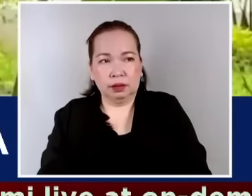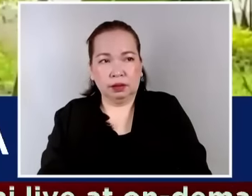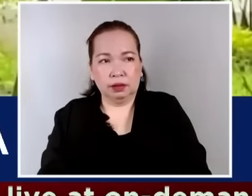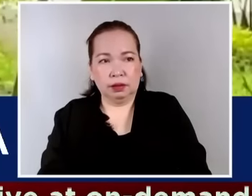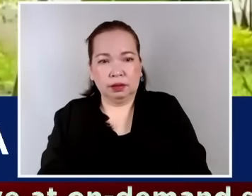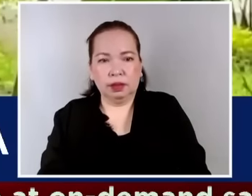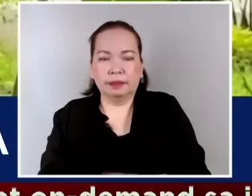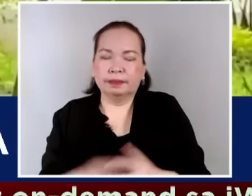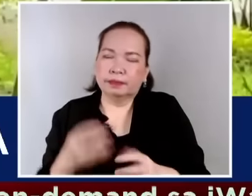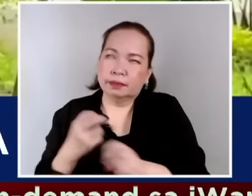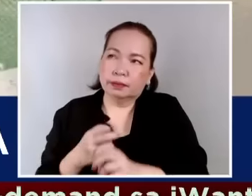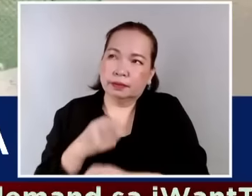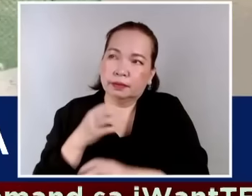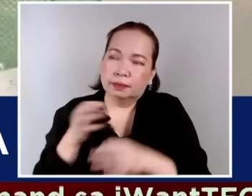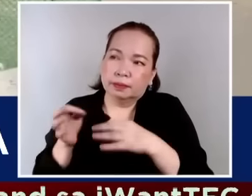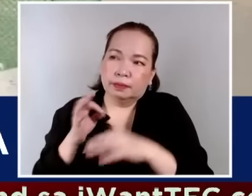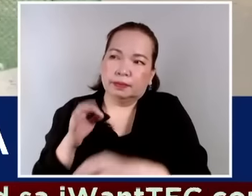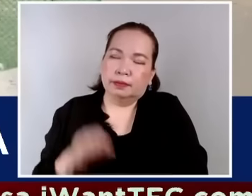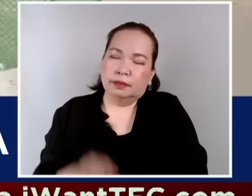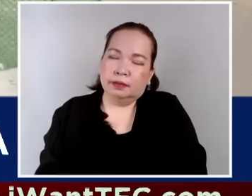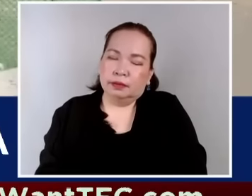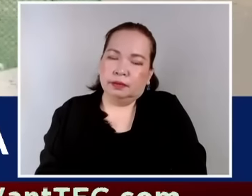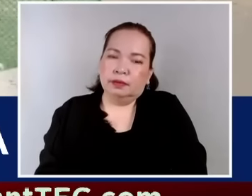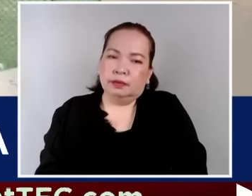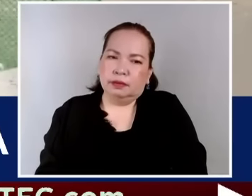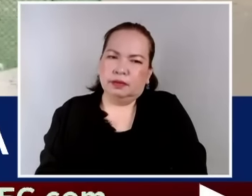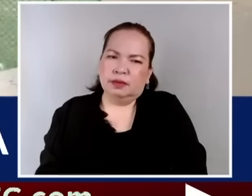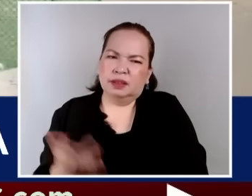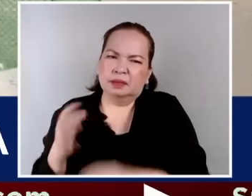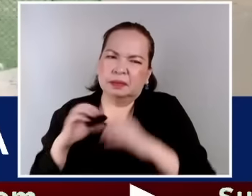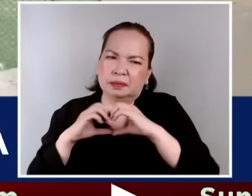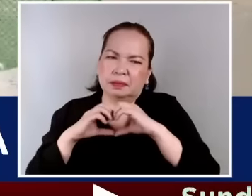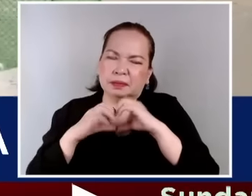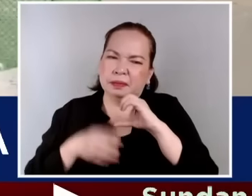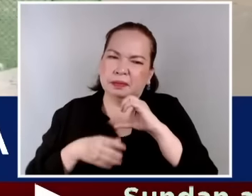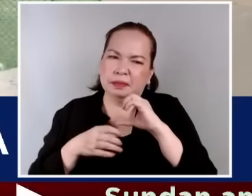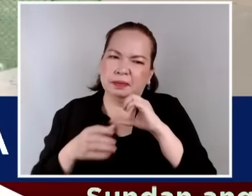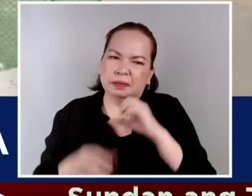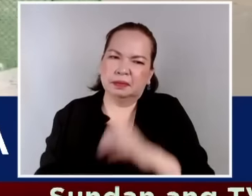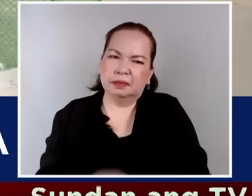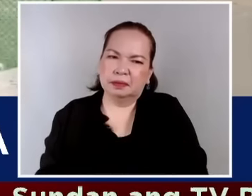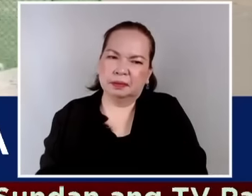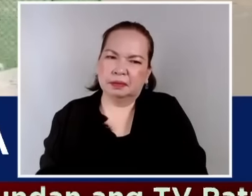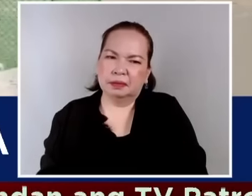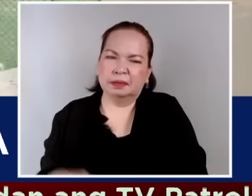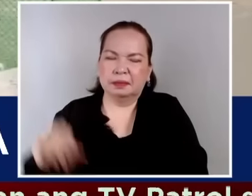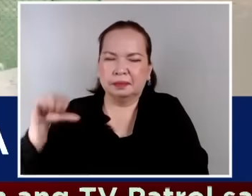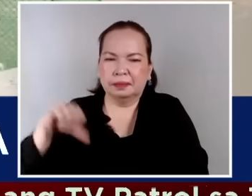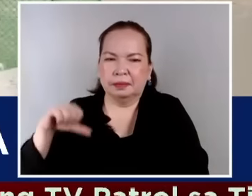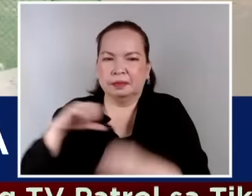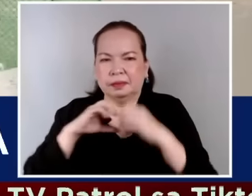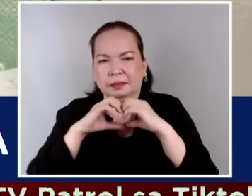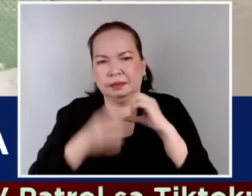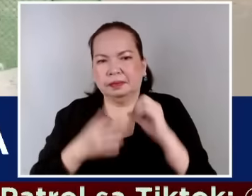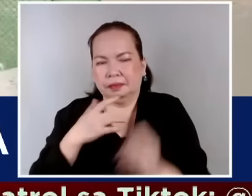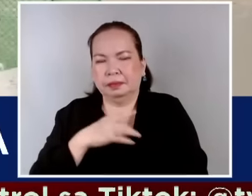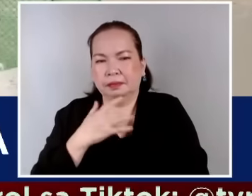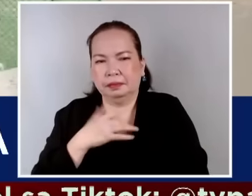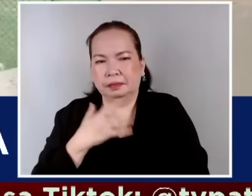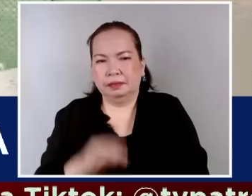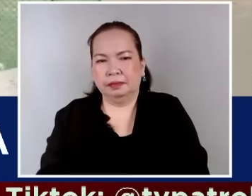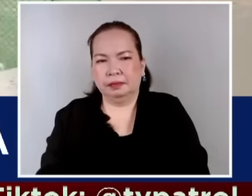Paano ba? Sira ako sa love, ma'am. Doon ako sira. Feeling ko, ah.